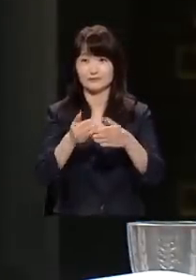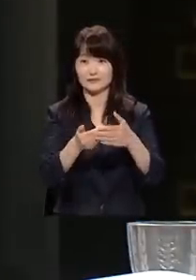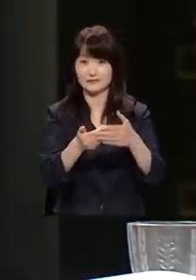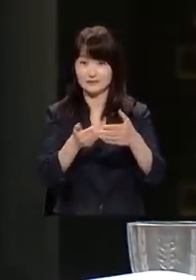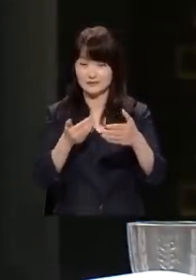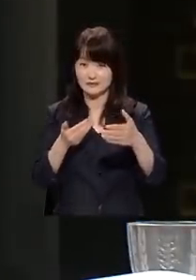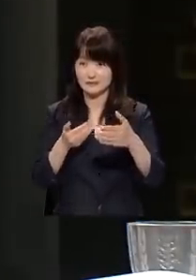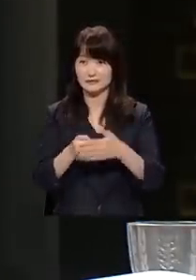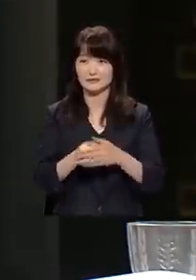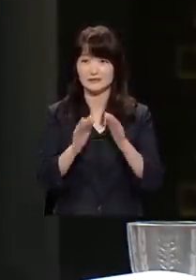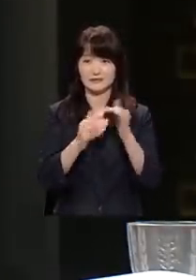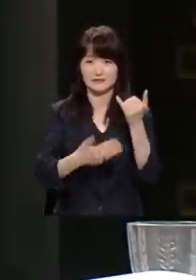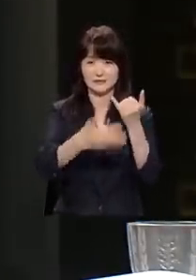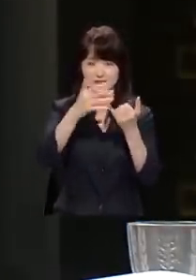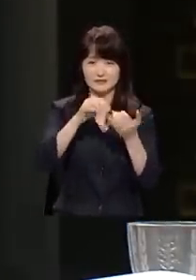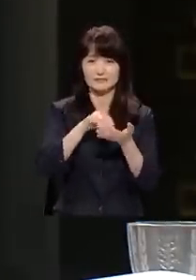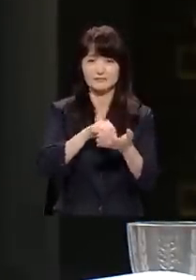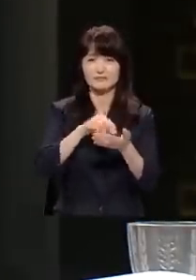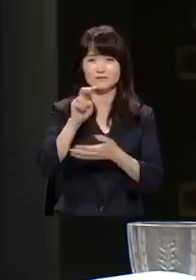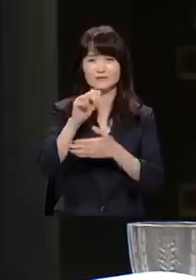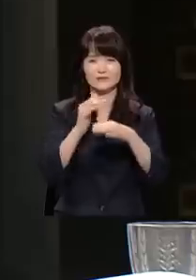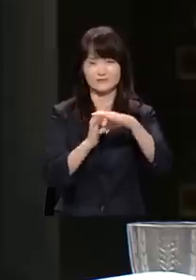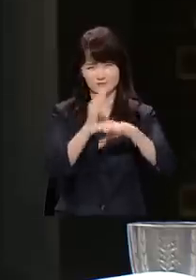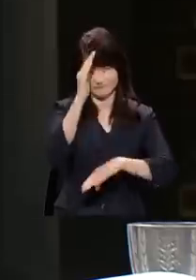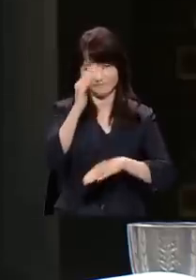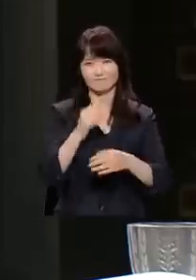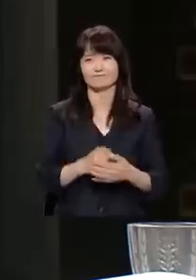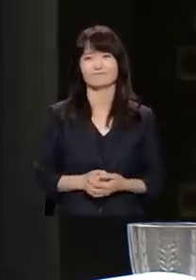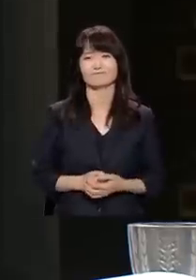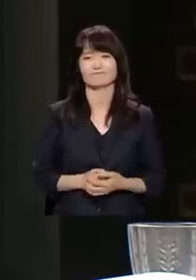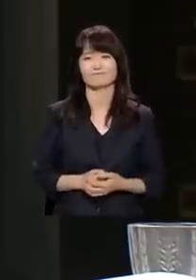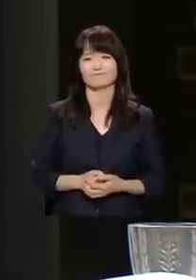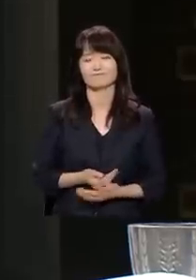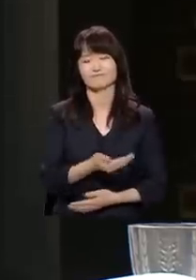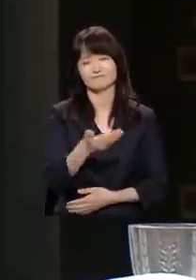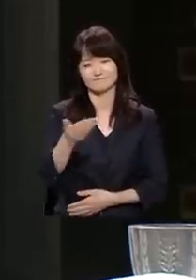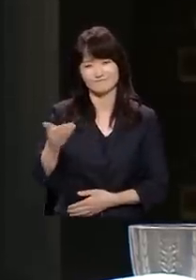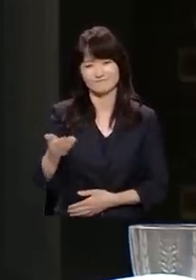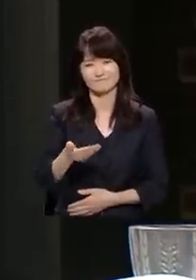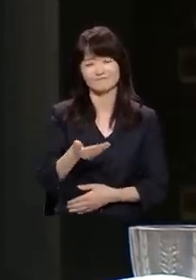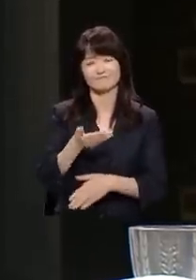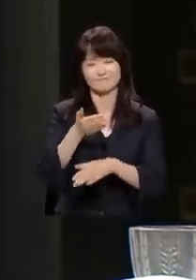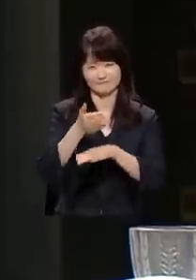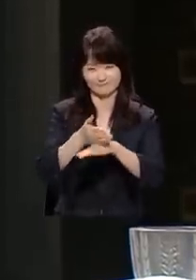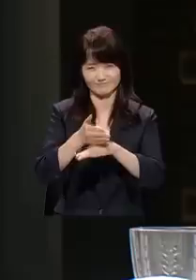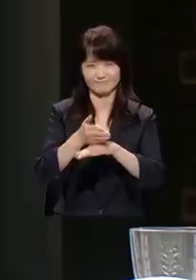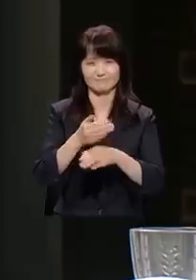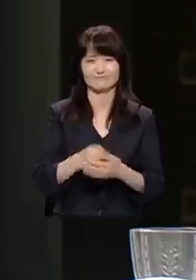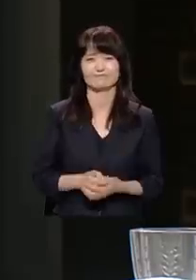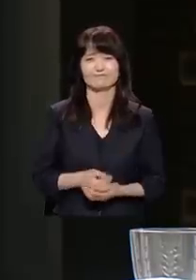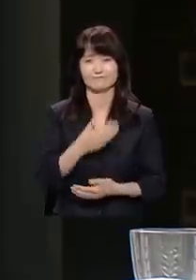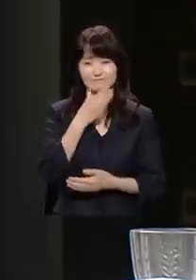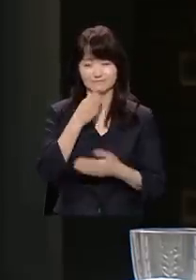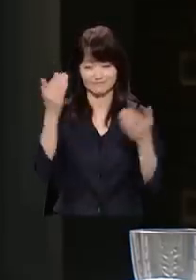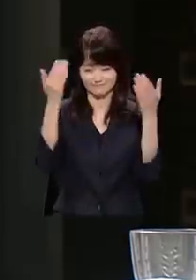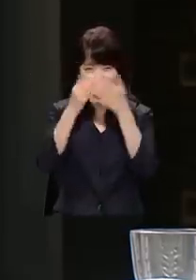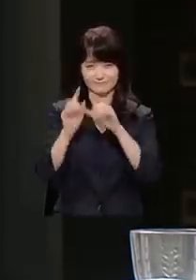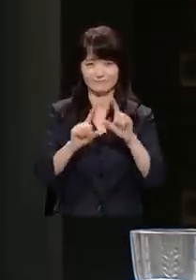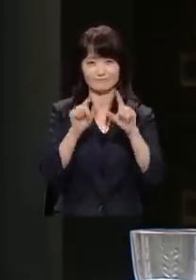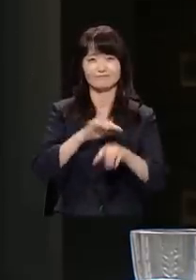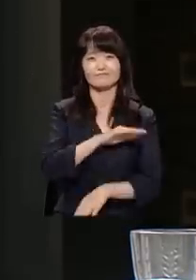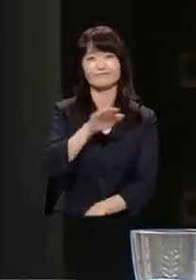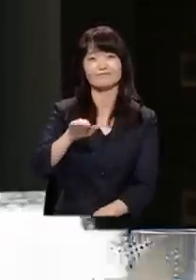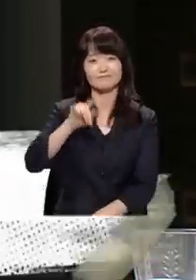직전에 사건 반장 유튜브 채널 구독자 20만 명을 돌파했습니다 아 정말 우리 가족 여러분 성원에 감사드리고요 행복한 밤 보내시고요